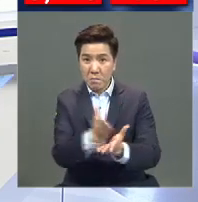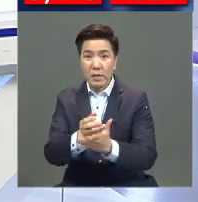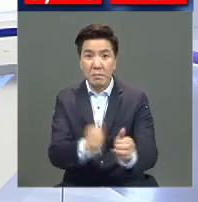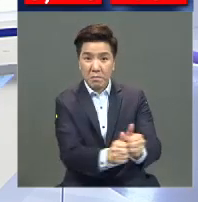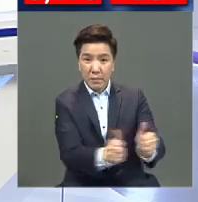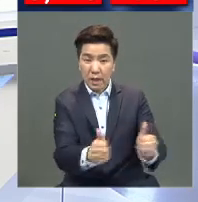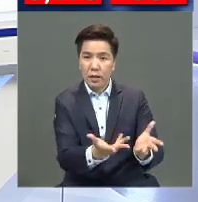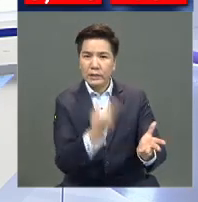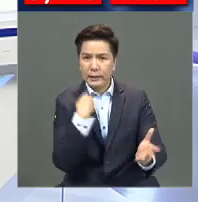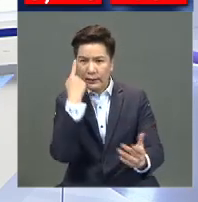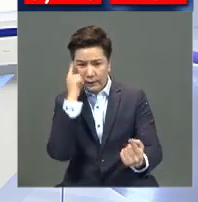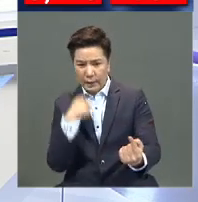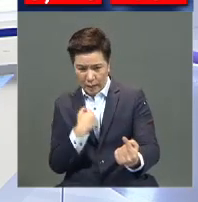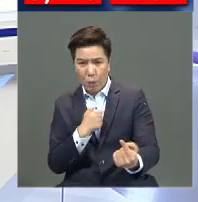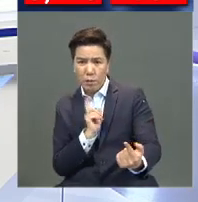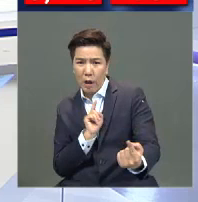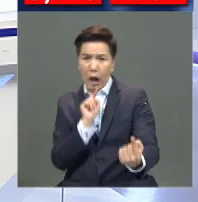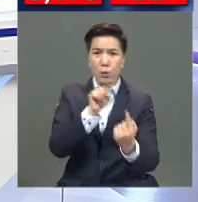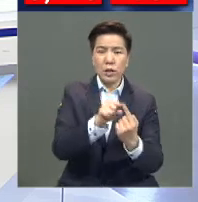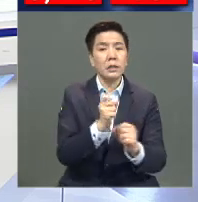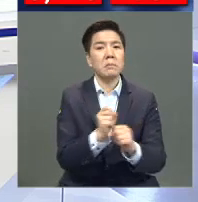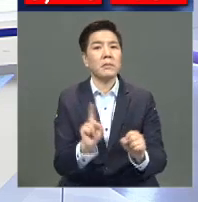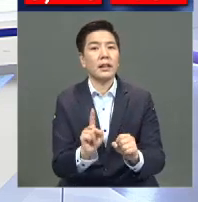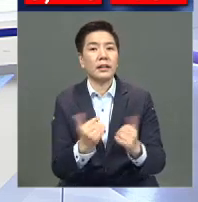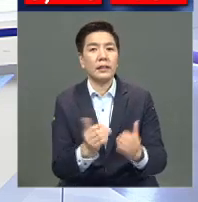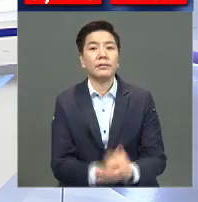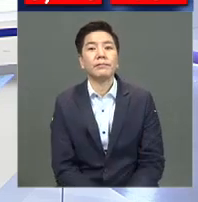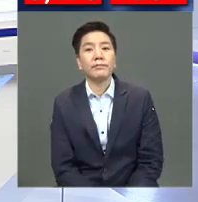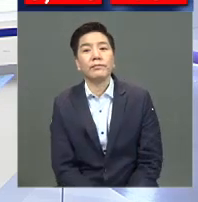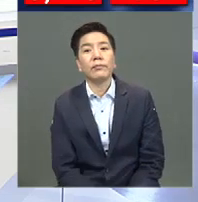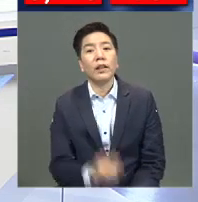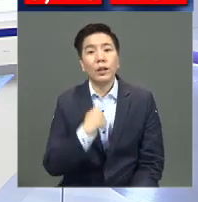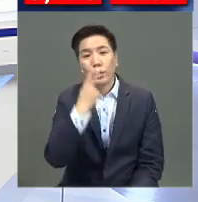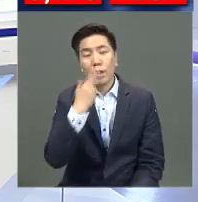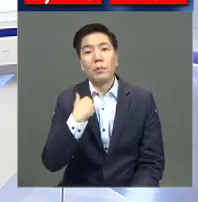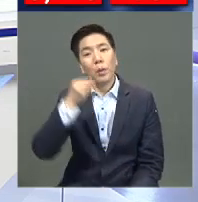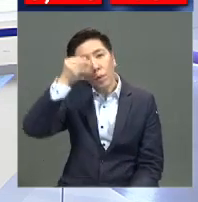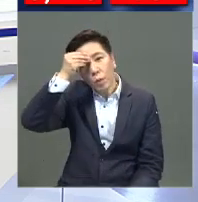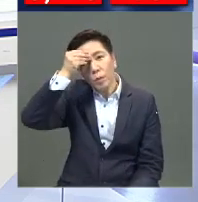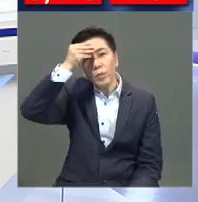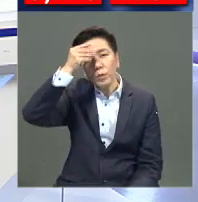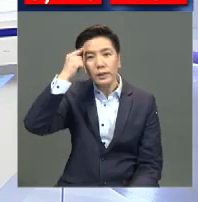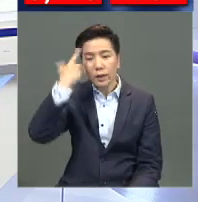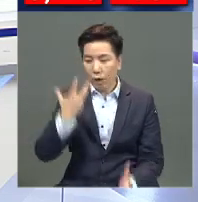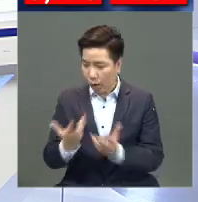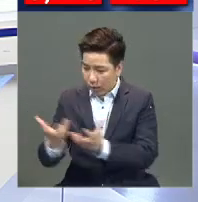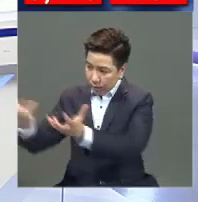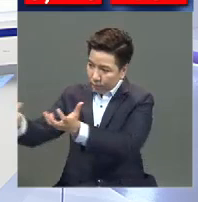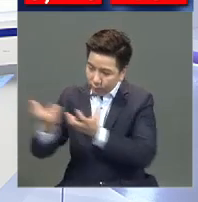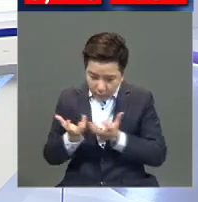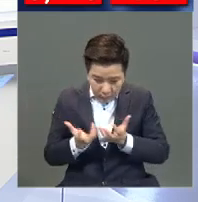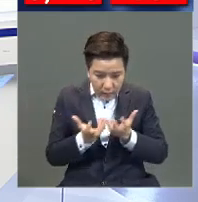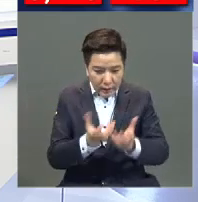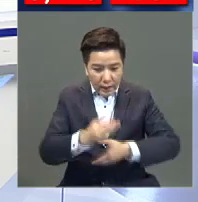ได ้ ทำยังไงให้เราเข้าถึงโอกาสเหล่านี้อันนี้ถือว่าเป็นสิ่งที่สำคัญ ใช่นะคะทำยังไงที่เราจะมีองค์ความรู้ไปเอาของมาขาย